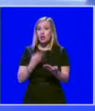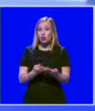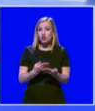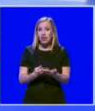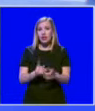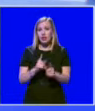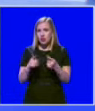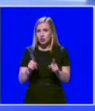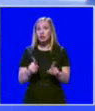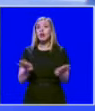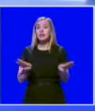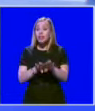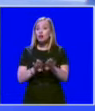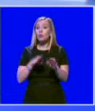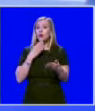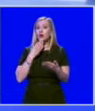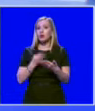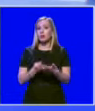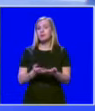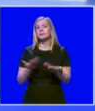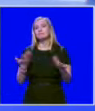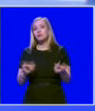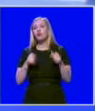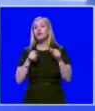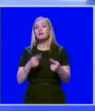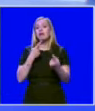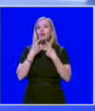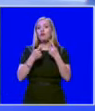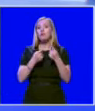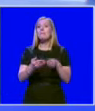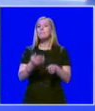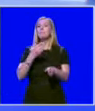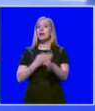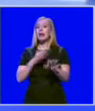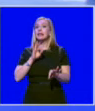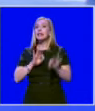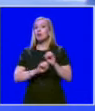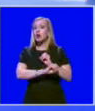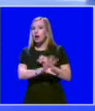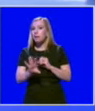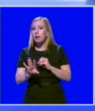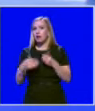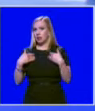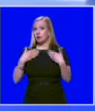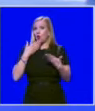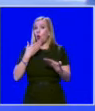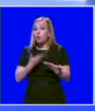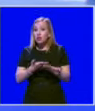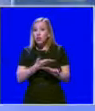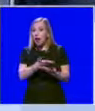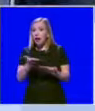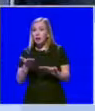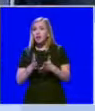което направихме и сега. Това сме го говорили в предизборната кампания, обещали сме го на хората, които са ни сезирали за това, че